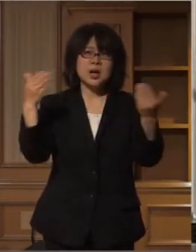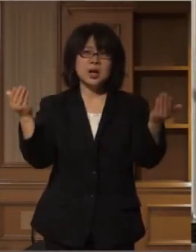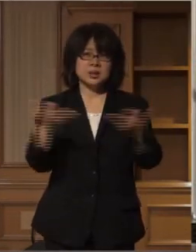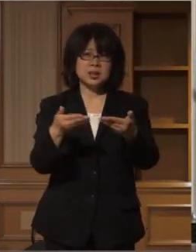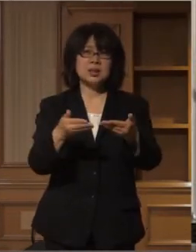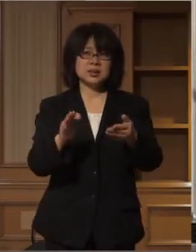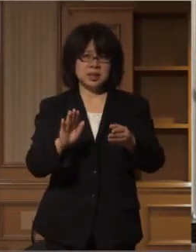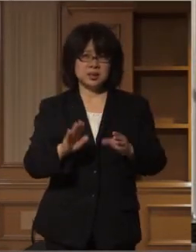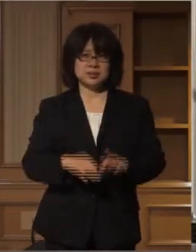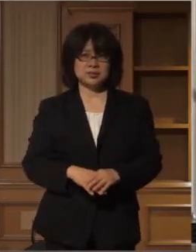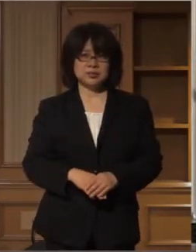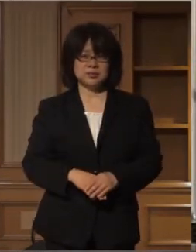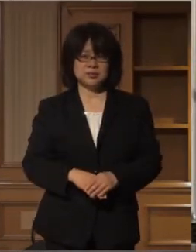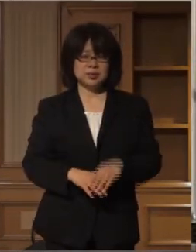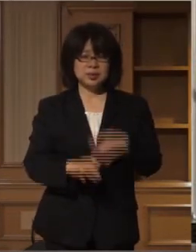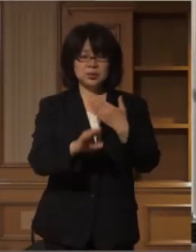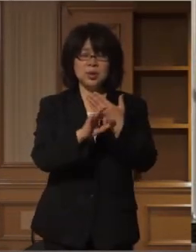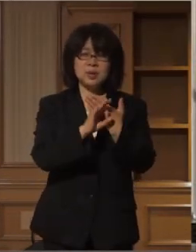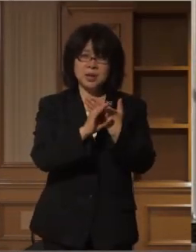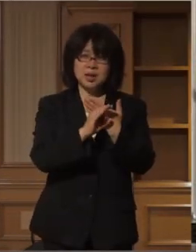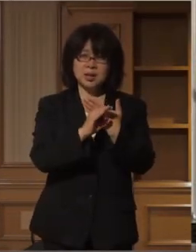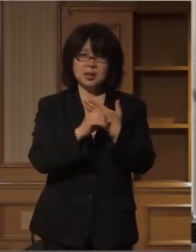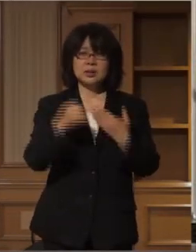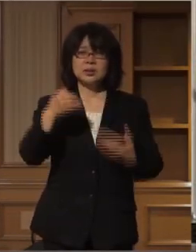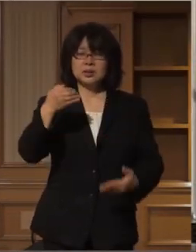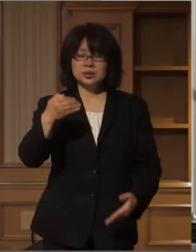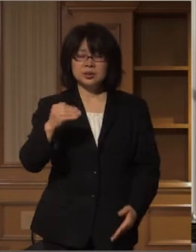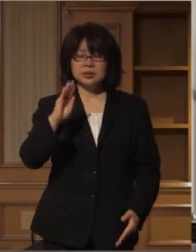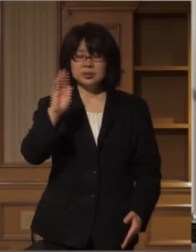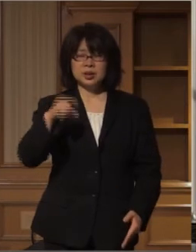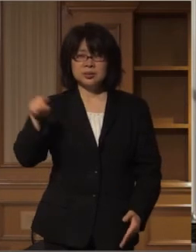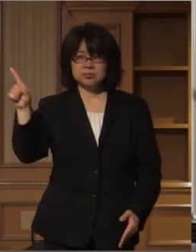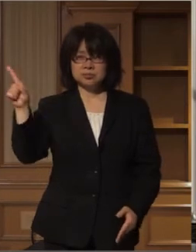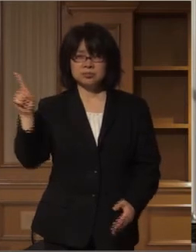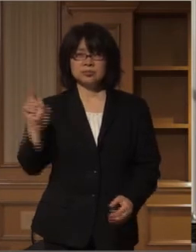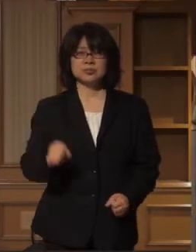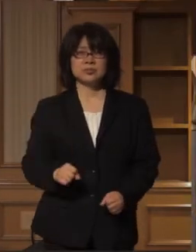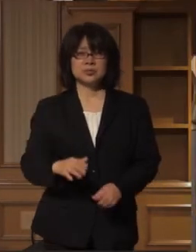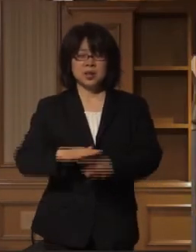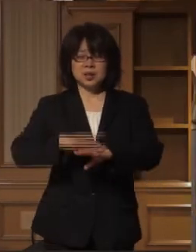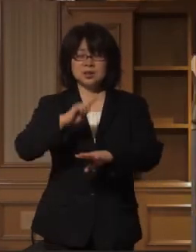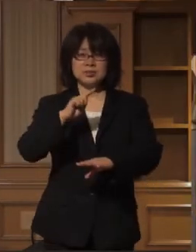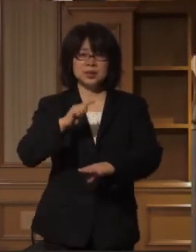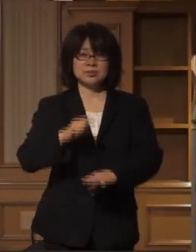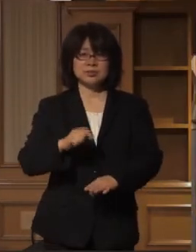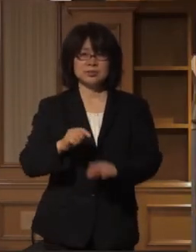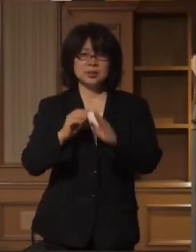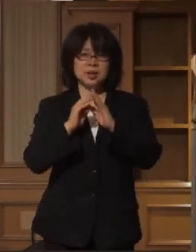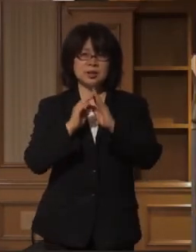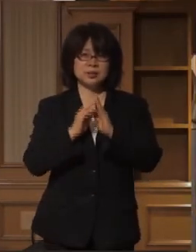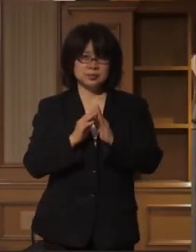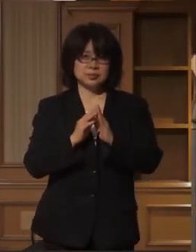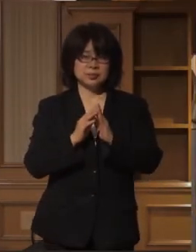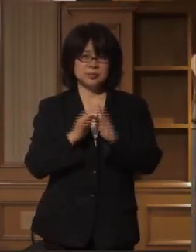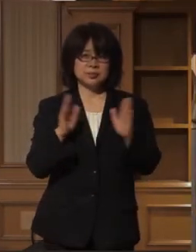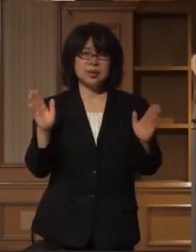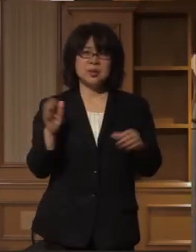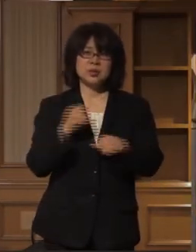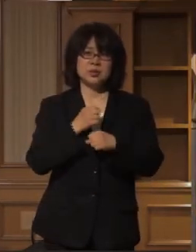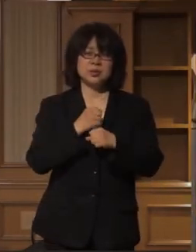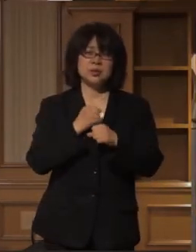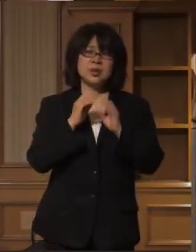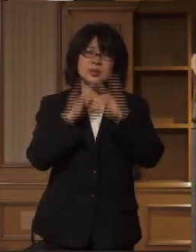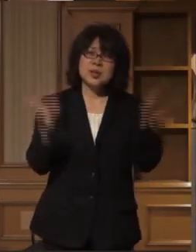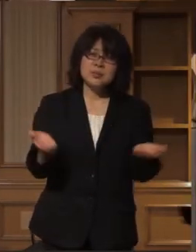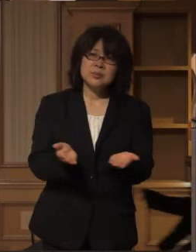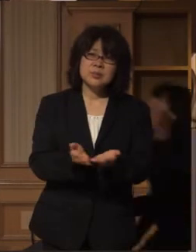ども、予言とかですね、9つありますけれども、で、なぜその御声に聞き従うっていうこと